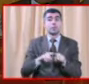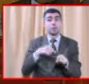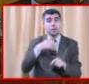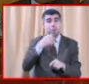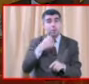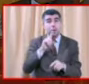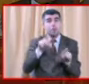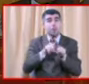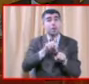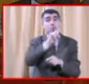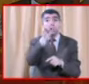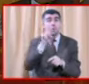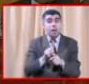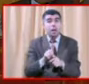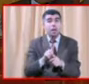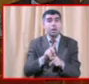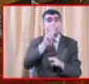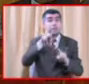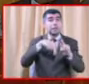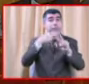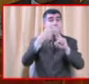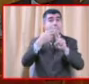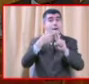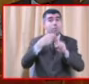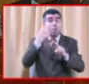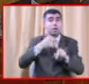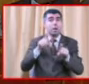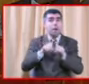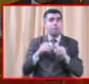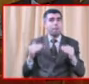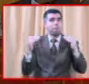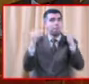وأثناء التعقيب يجب أن توفر في إطار مبدأ تكافؤ الفرص